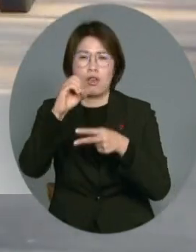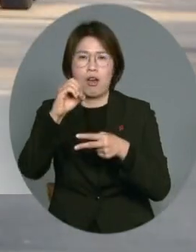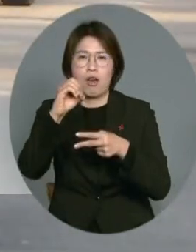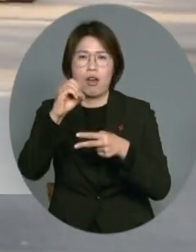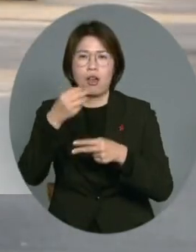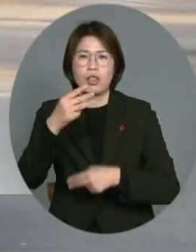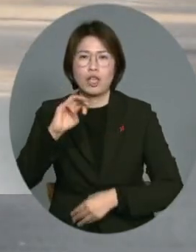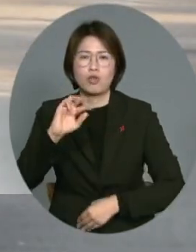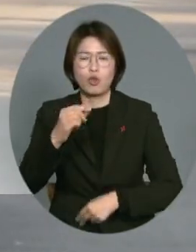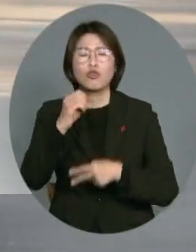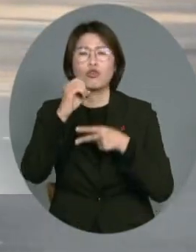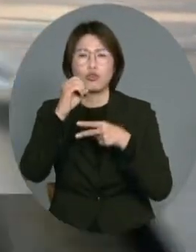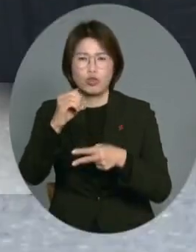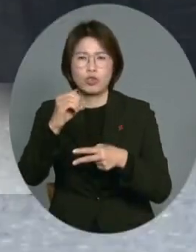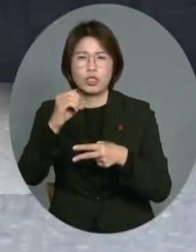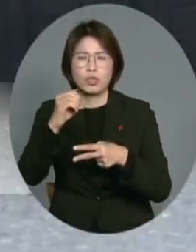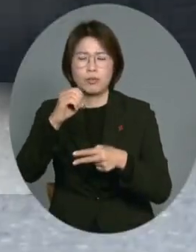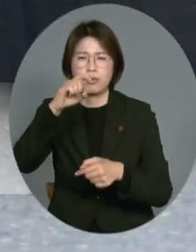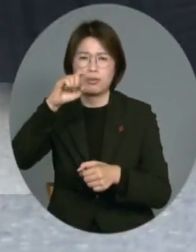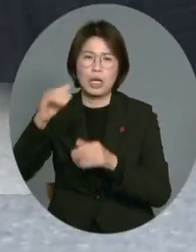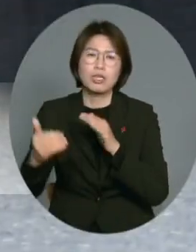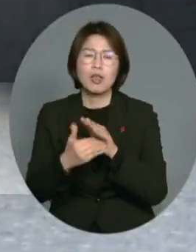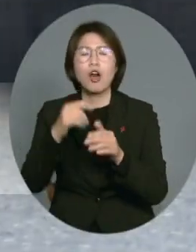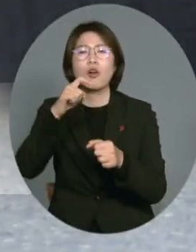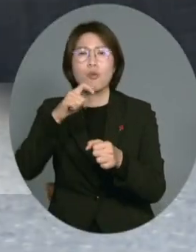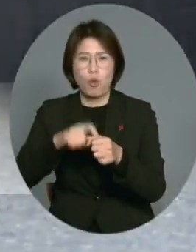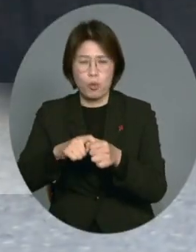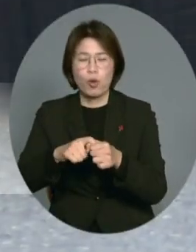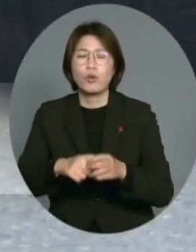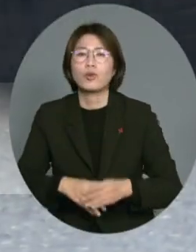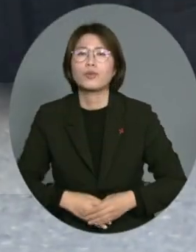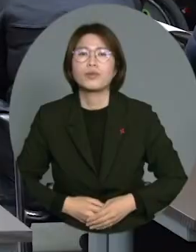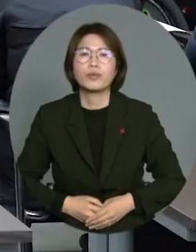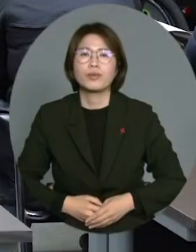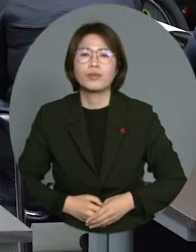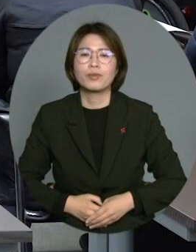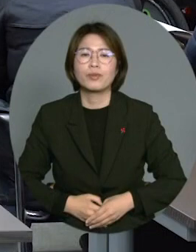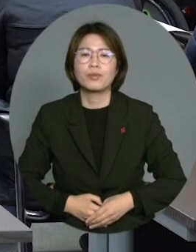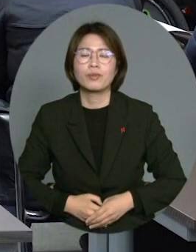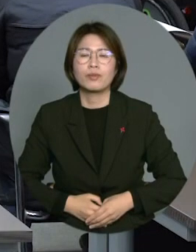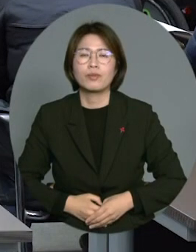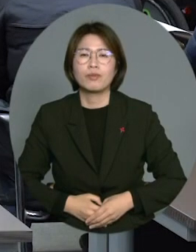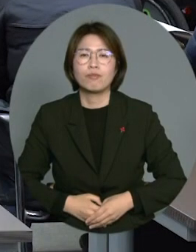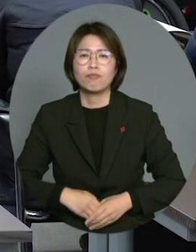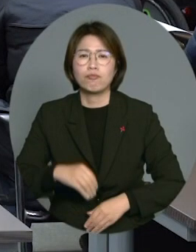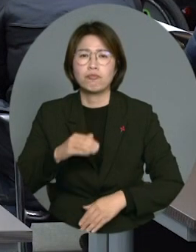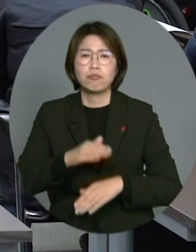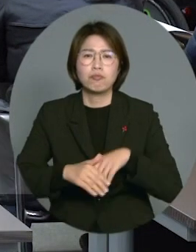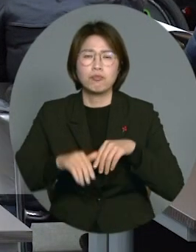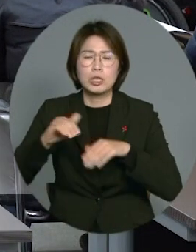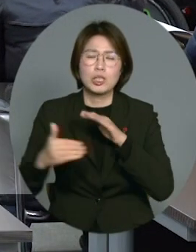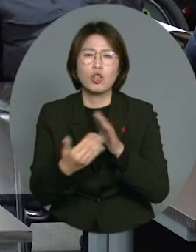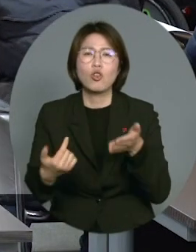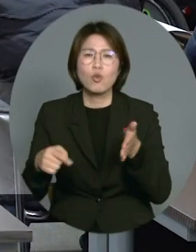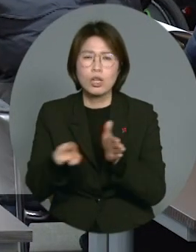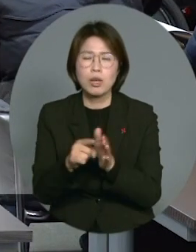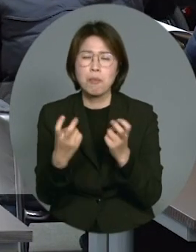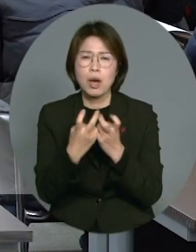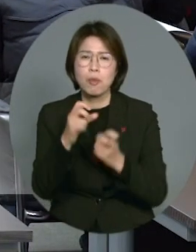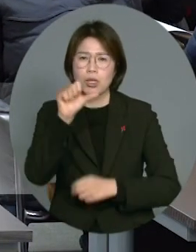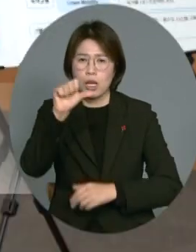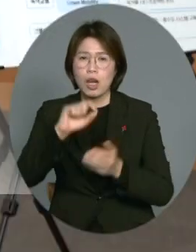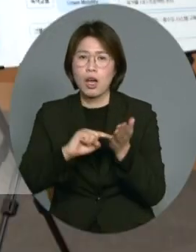이른바 탄소 중립을 달성하겠다는 게 대구시의 목표입니다. 실현을 위한 5가지 방안을